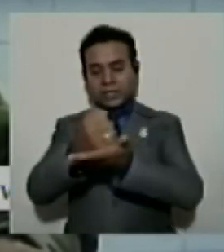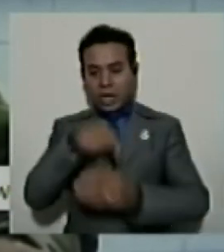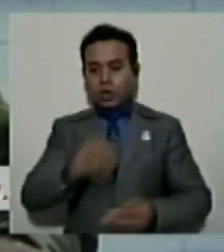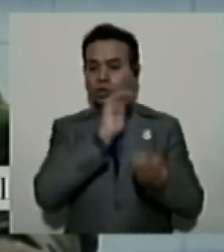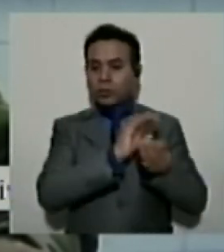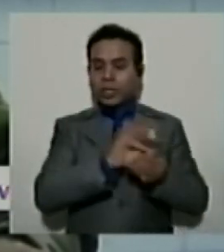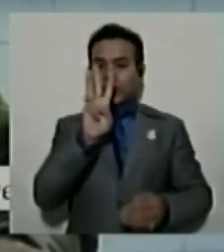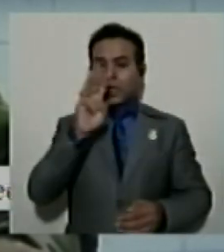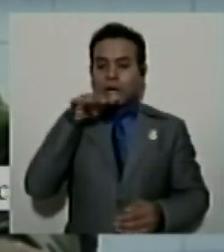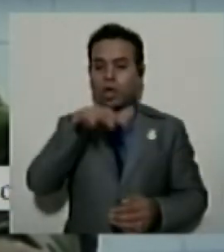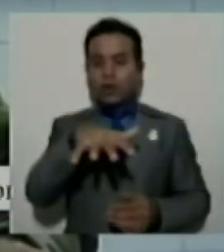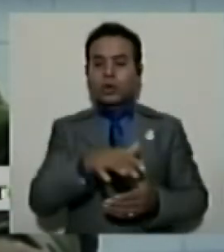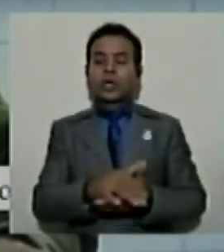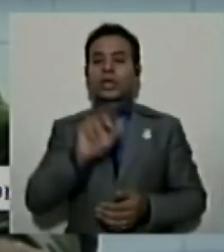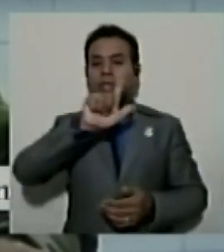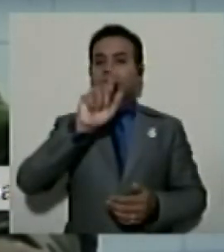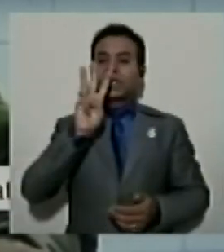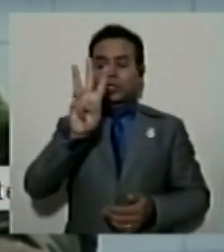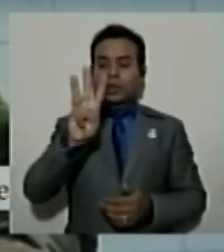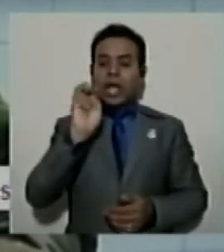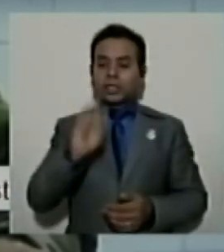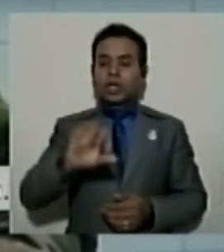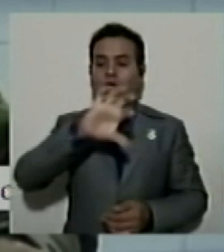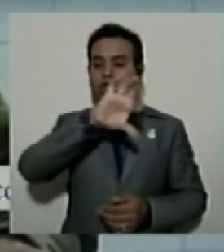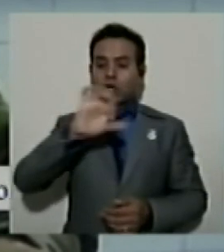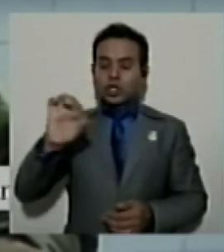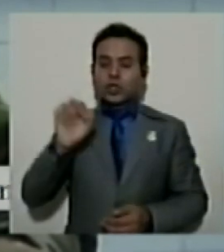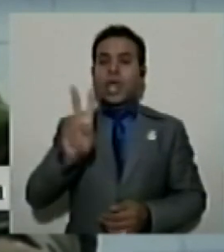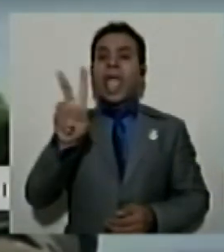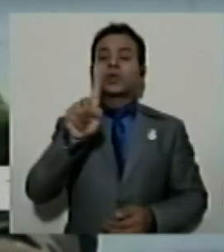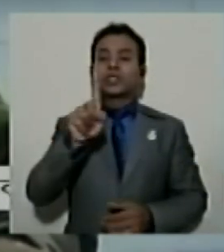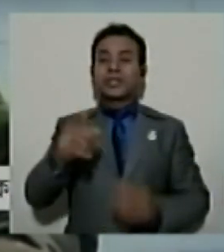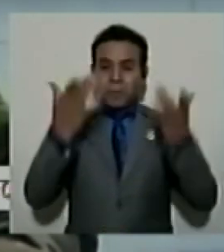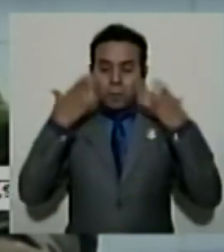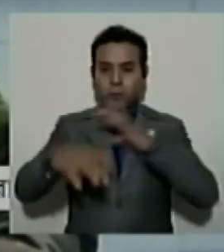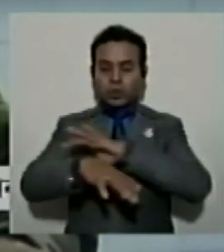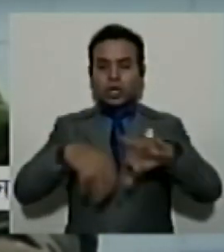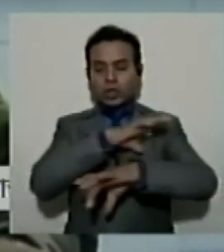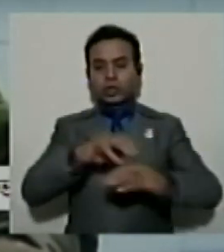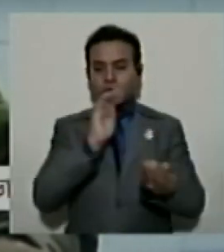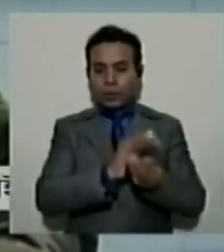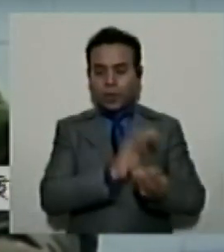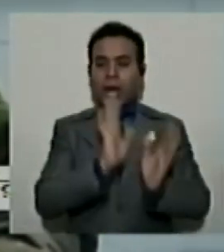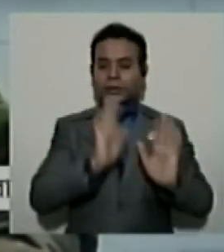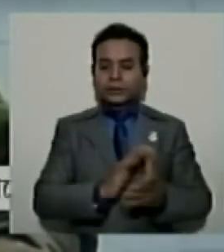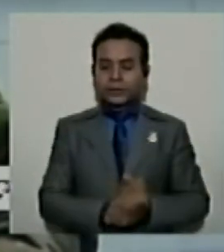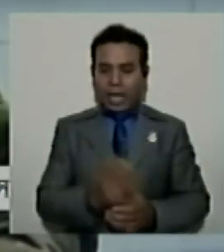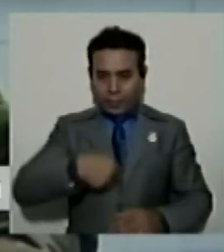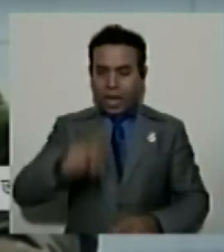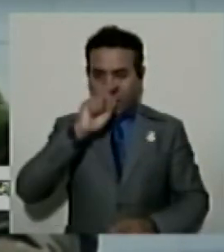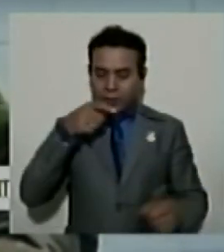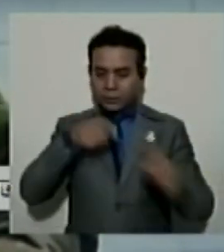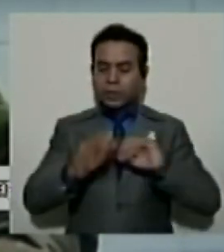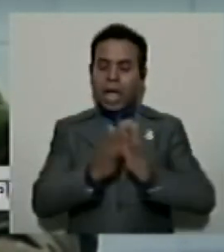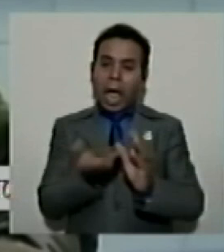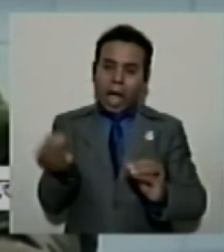3,73,921। যদিও আমাদের পিপি লক্ষ্যমাত্রা এই মাসেই 20 লক্ষ এবং প্রতিদিন আমরা প্রায় 1 লক্ষের অধিক